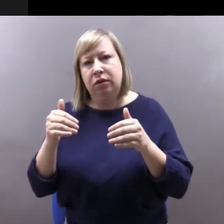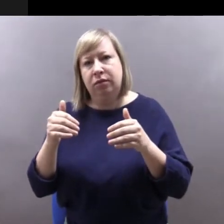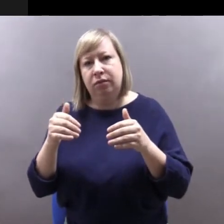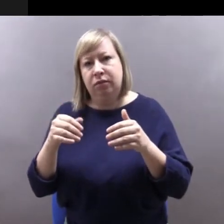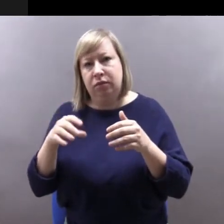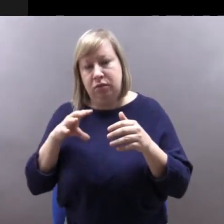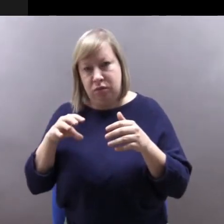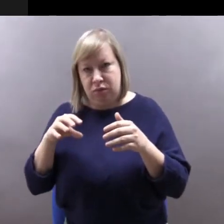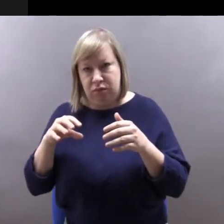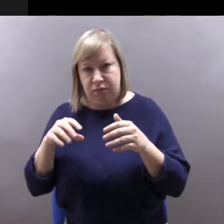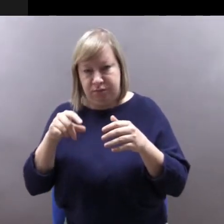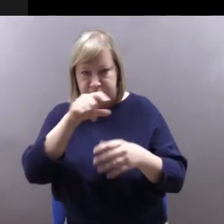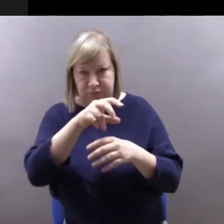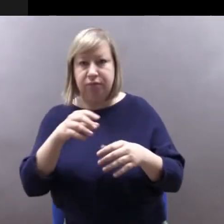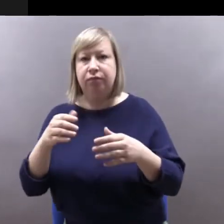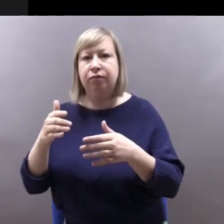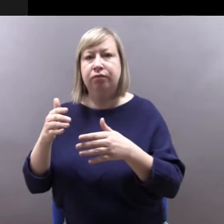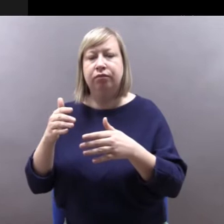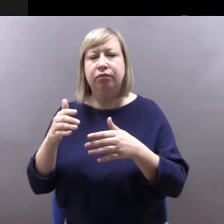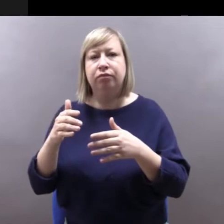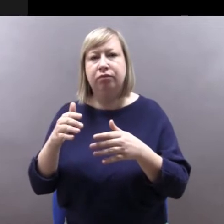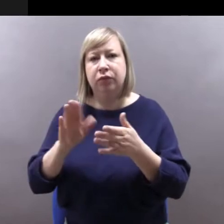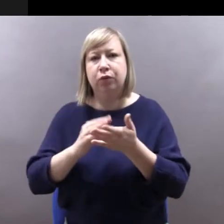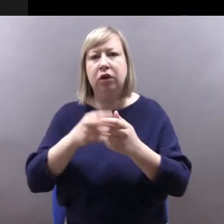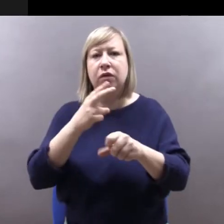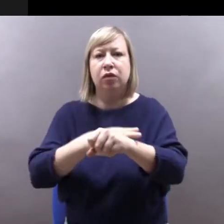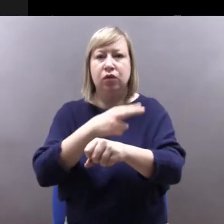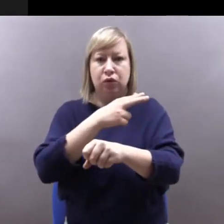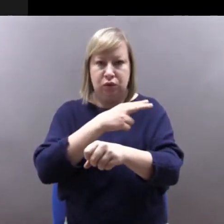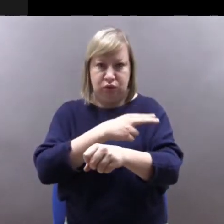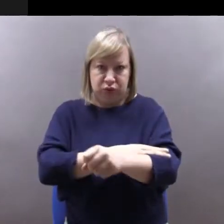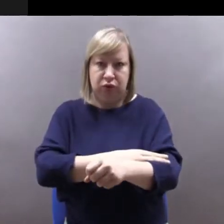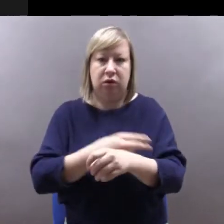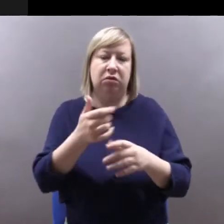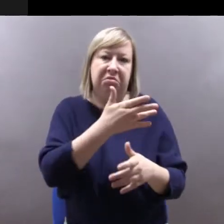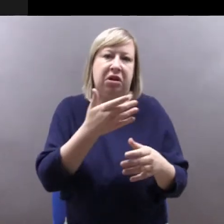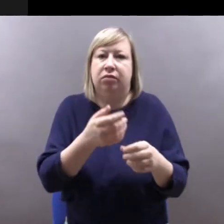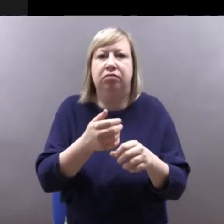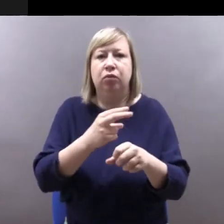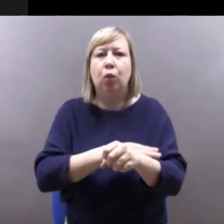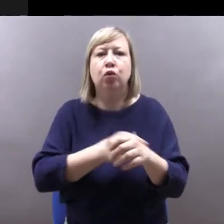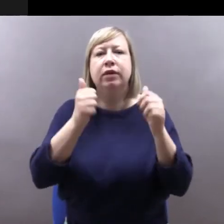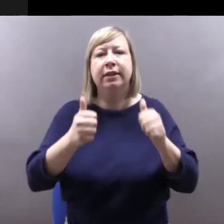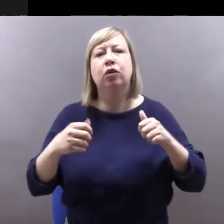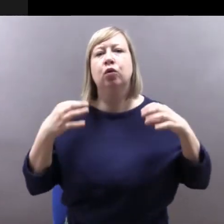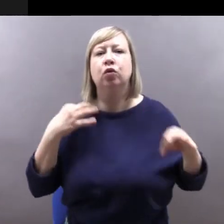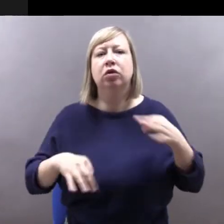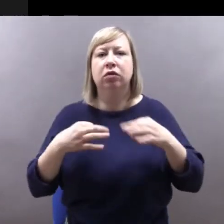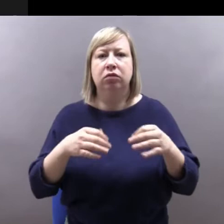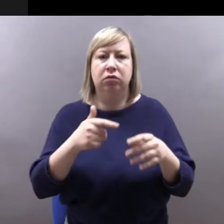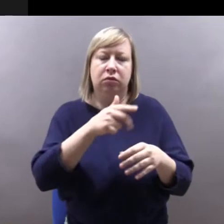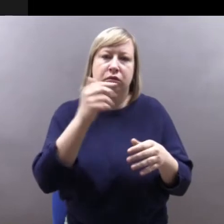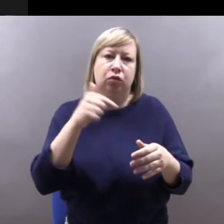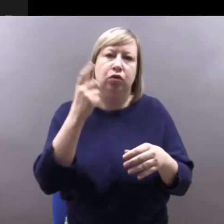wózkiem, schodołazem na piętro, na przykład w urzędzie? Musisz pójść do Urzędu Stanu